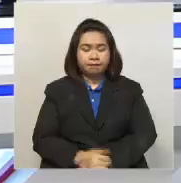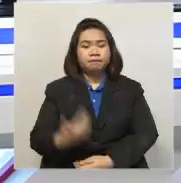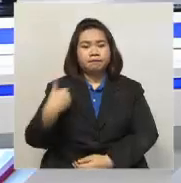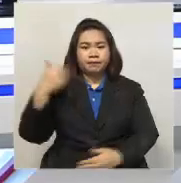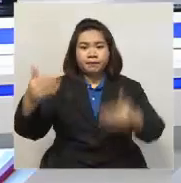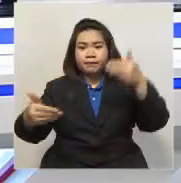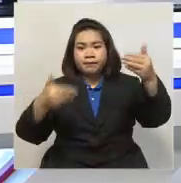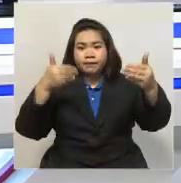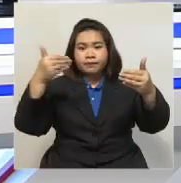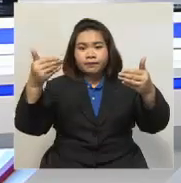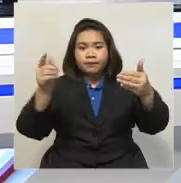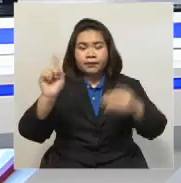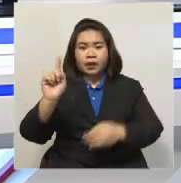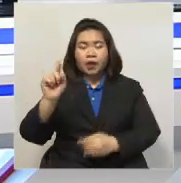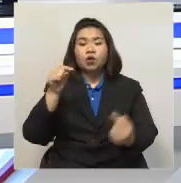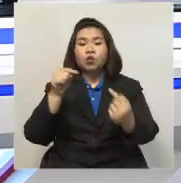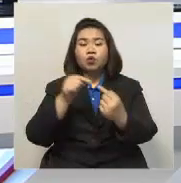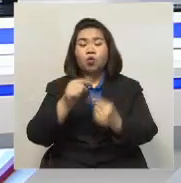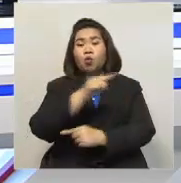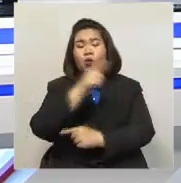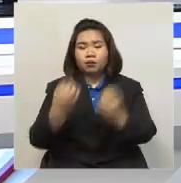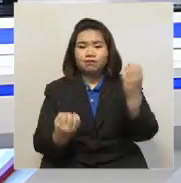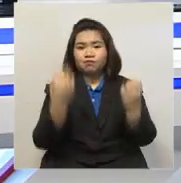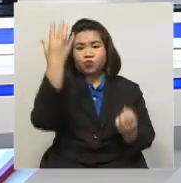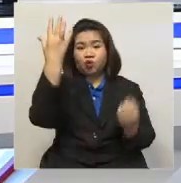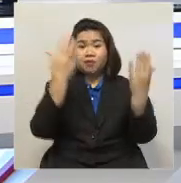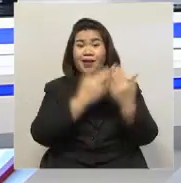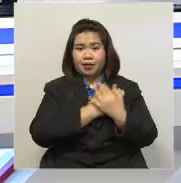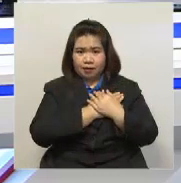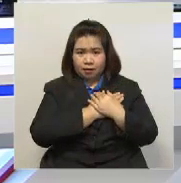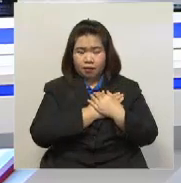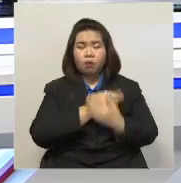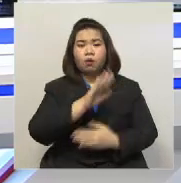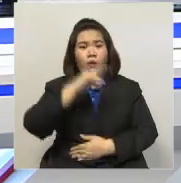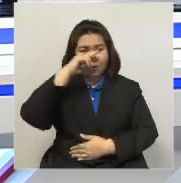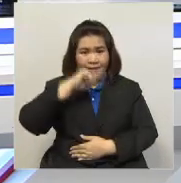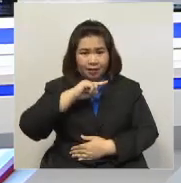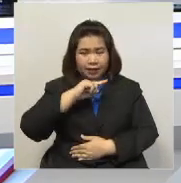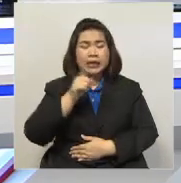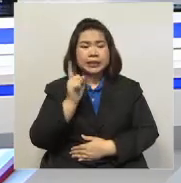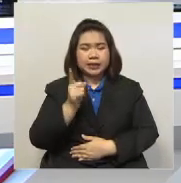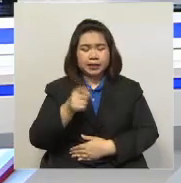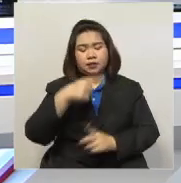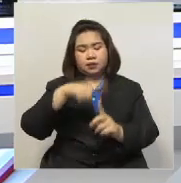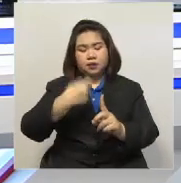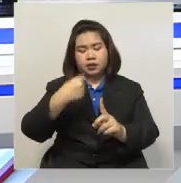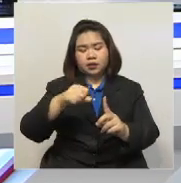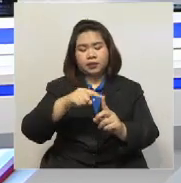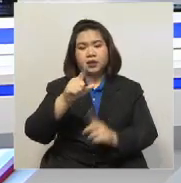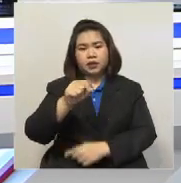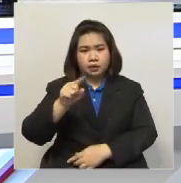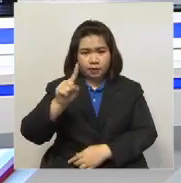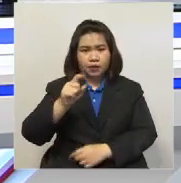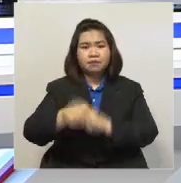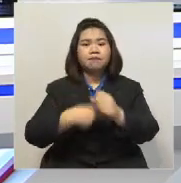มาดูอีกหนึ่งกิจกรรมนะคะที่มีขึ้นเนื่องในวันรักต้นไม้ประจำปีของชาติซึ่งปกติแล้วเนี่ยจะตรงกับวันที่21ตุลาคมของ